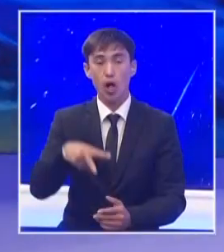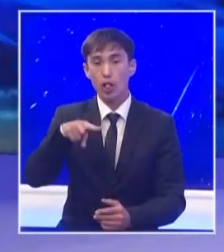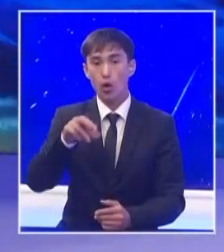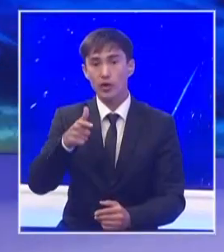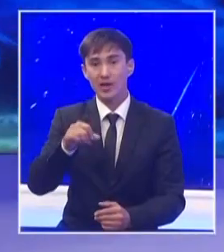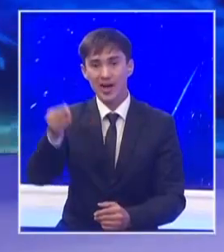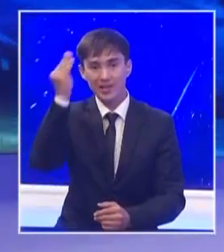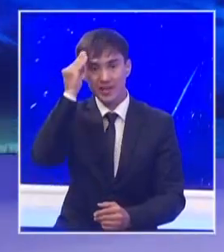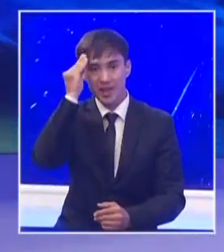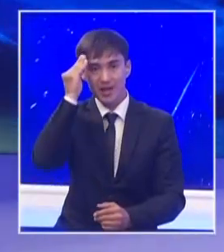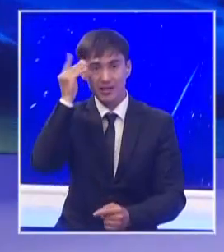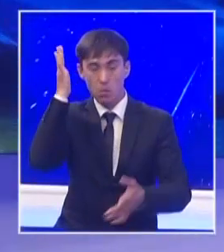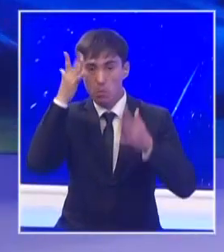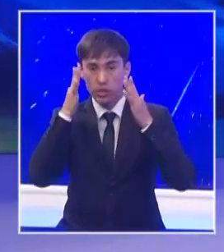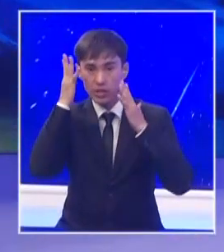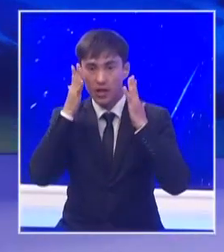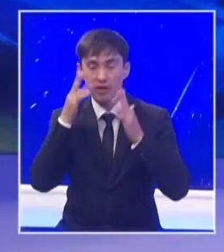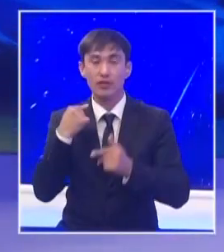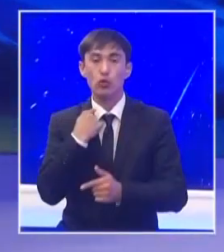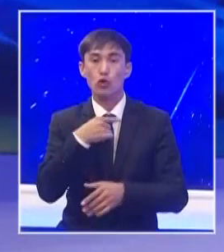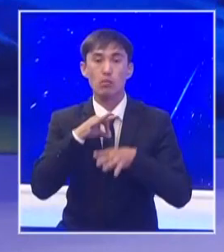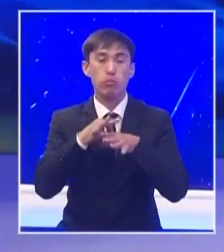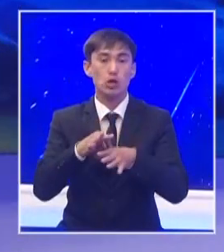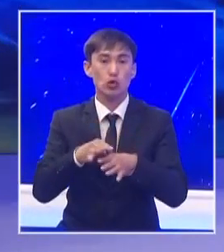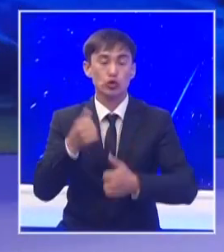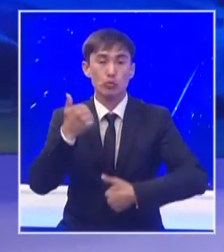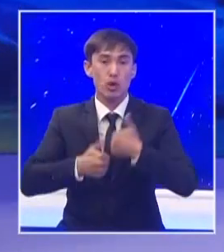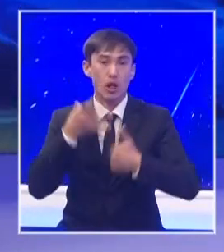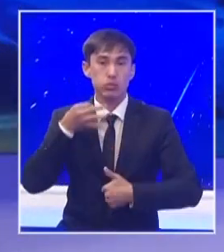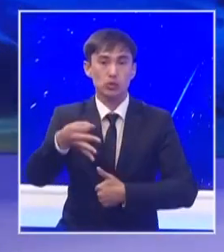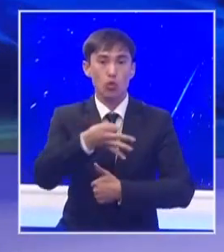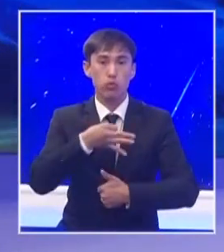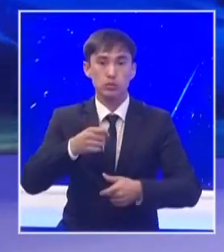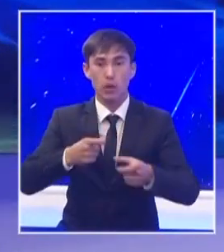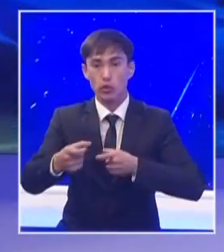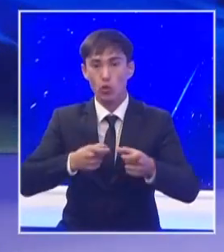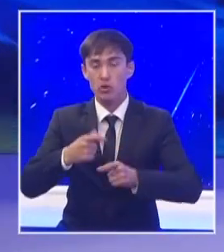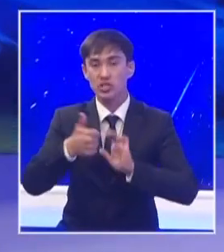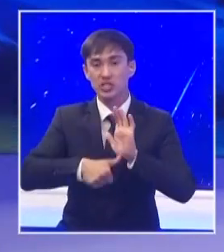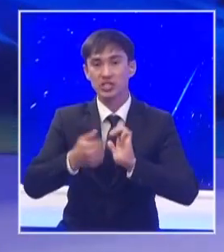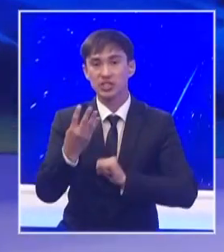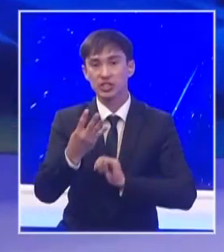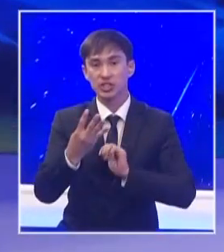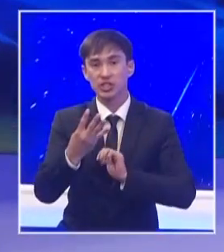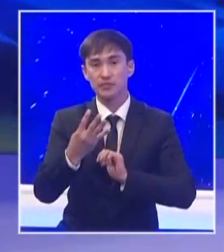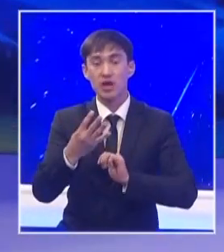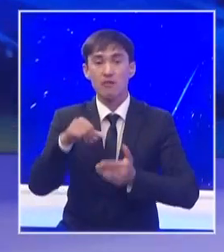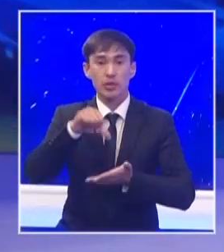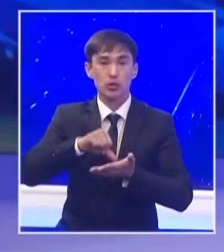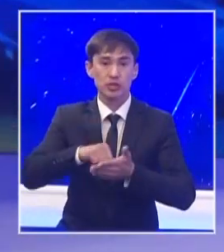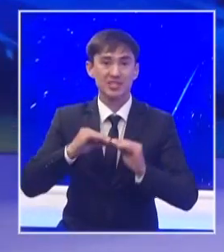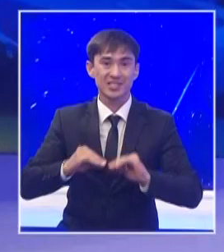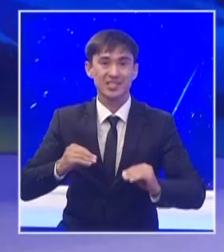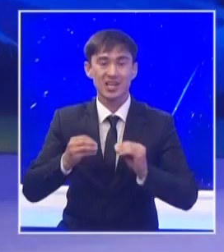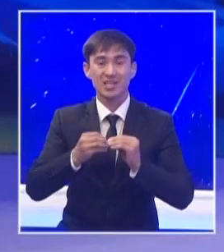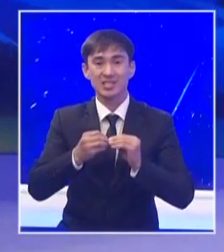Логика, интеллект и объективность мышления. В Талдыкургане прошел чемпионат Алматинской области по дойбы-64. В нем приняли участие дети от